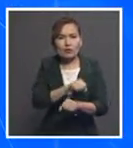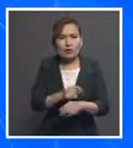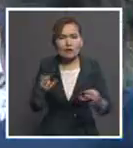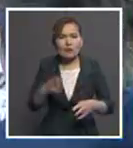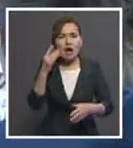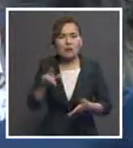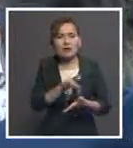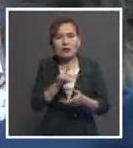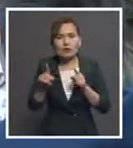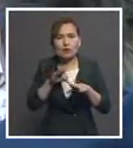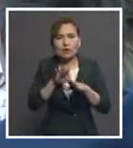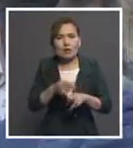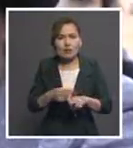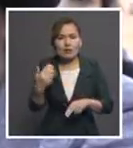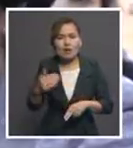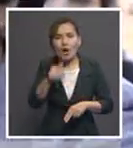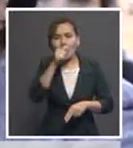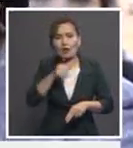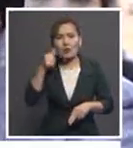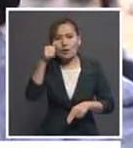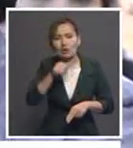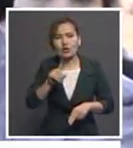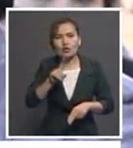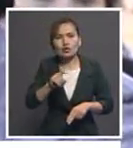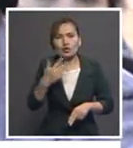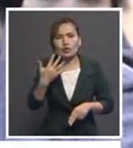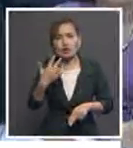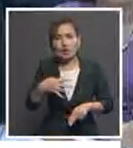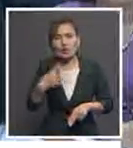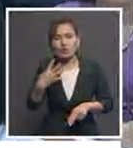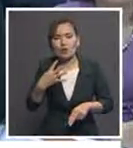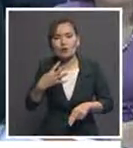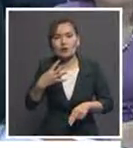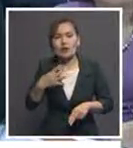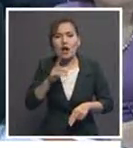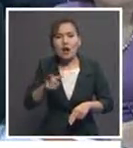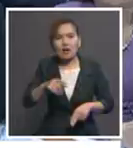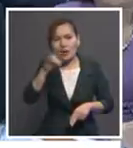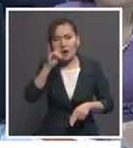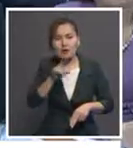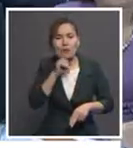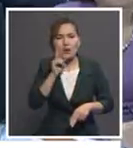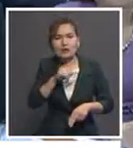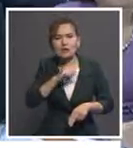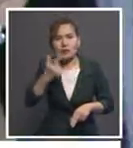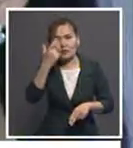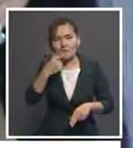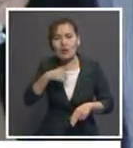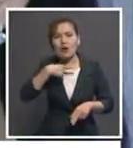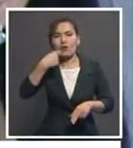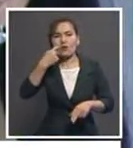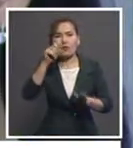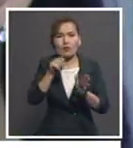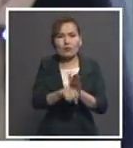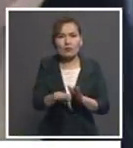мамандар осын айтты. Олардың сөзінше, былтыр елде 154 жасөспірім өз-өзіне қол жұмсаса, жыл басынан бері 25 бала